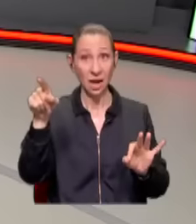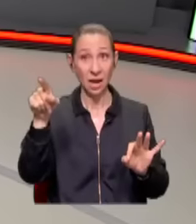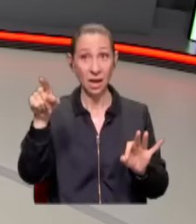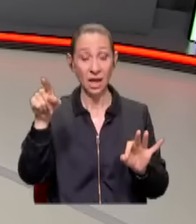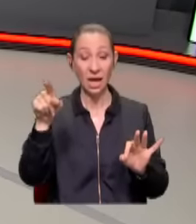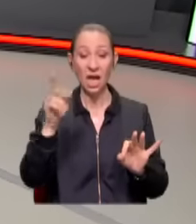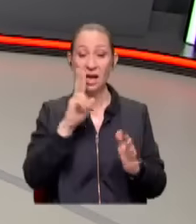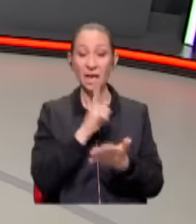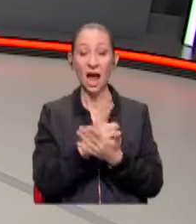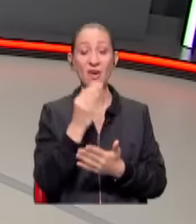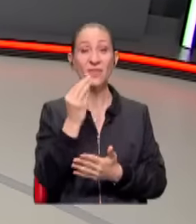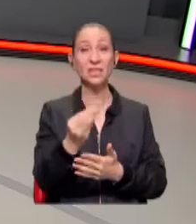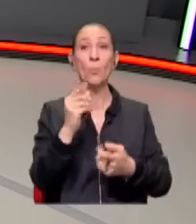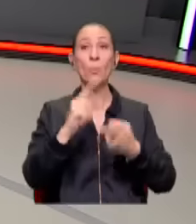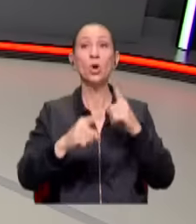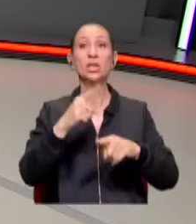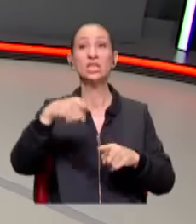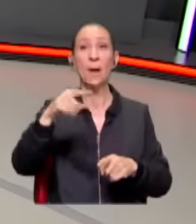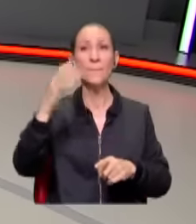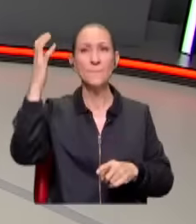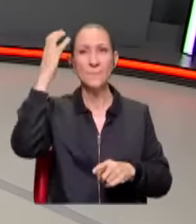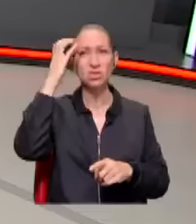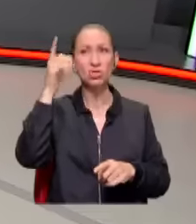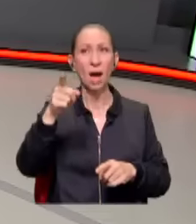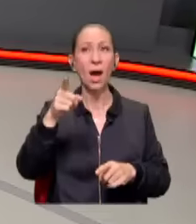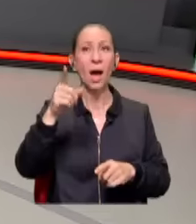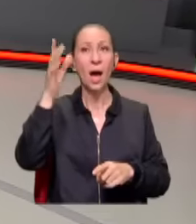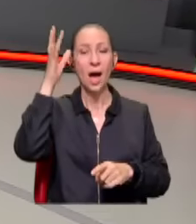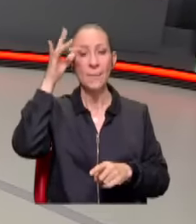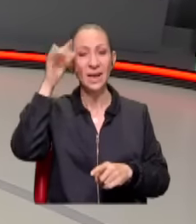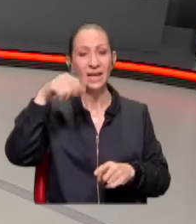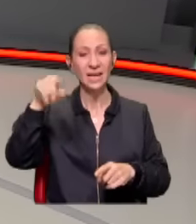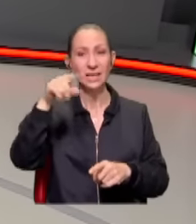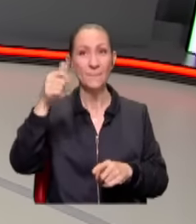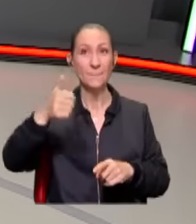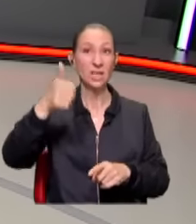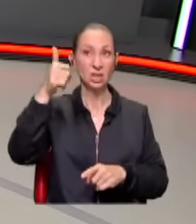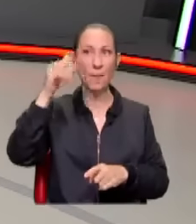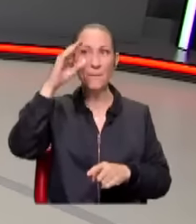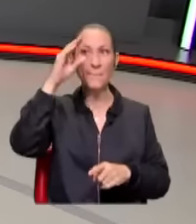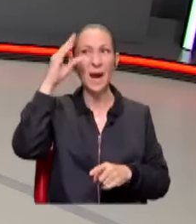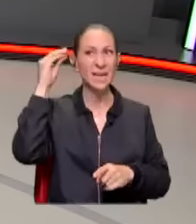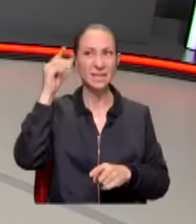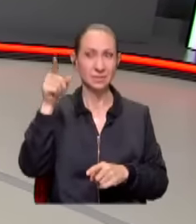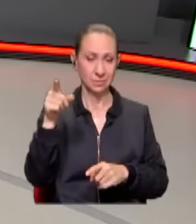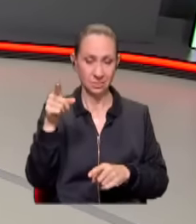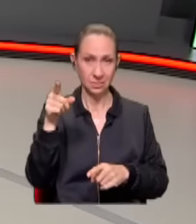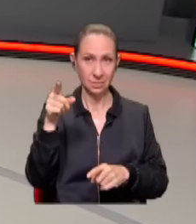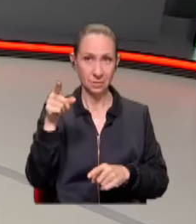Devletleri'nde karar vericilerin, siyasetçilerin, başta işte Amerika Birleşik Devletleri'nin başkanı Biden olmak üzere,